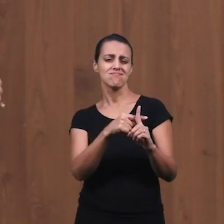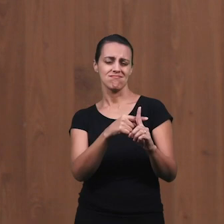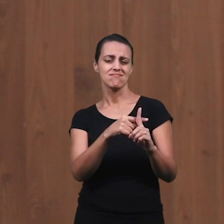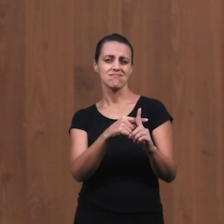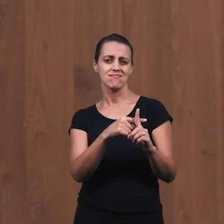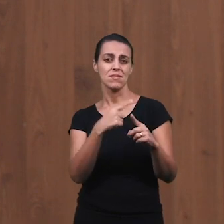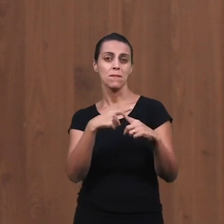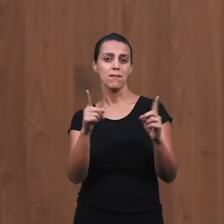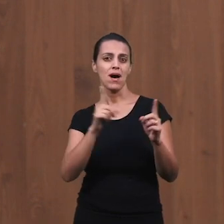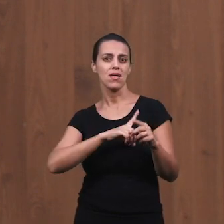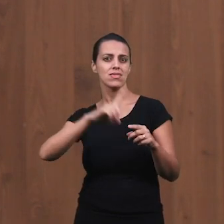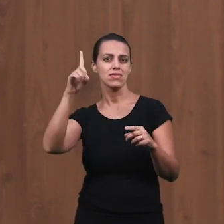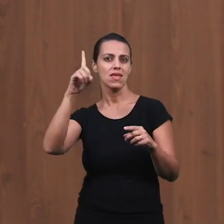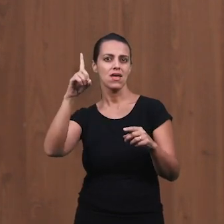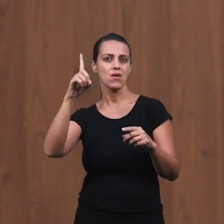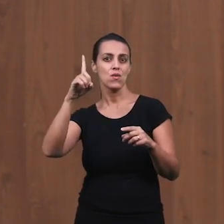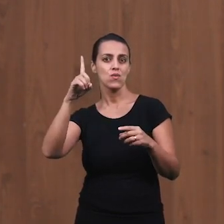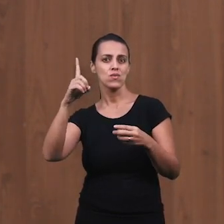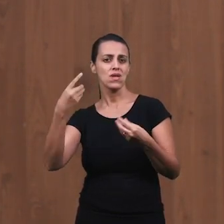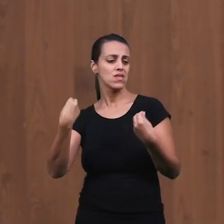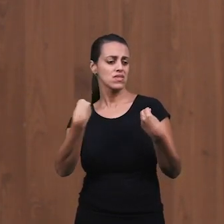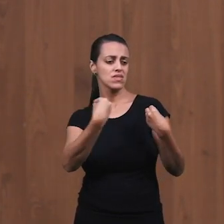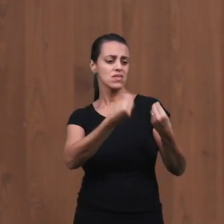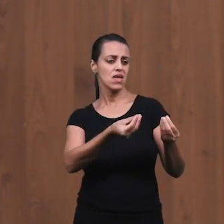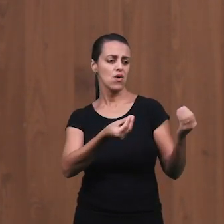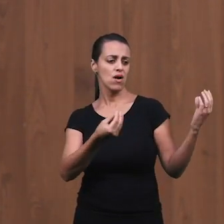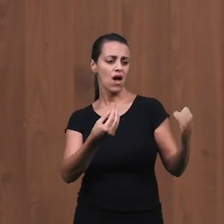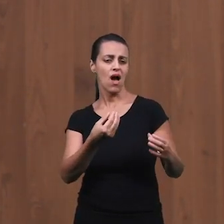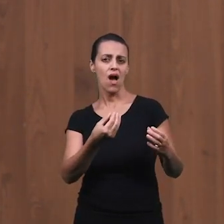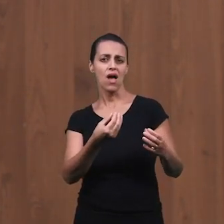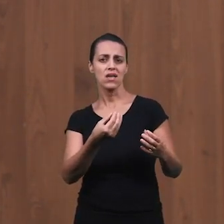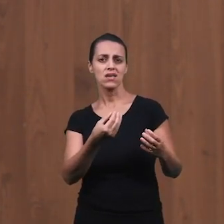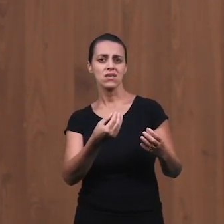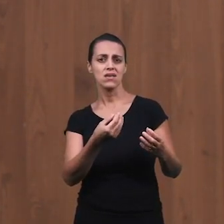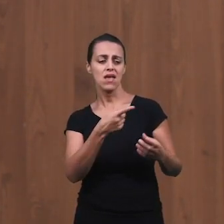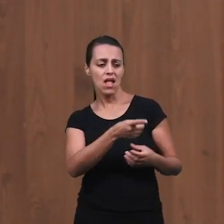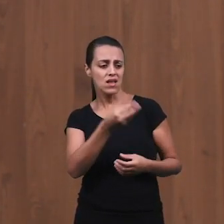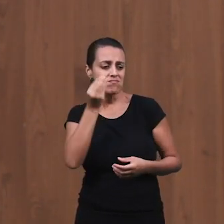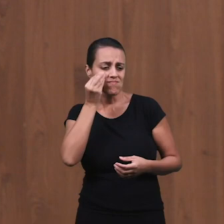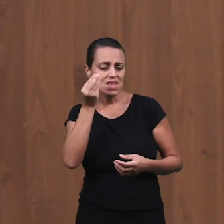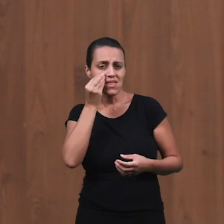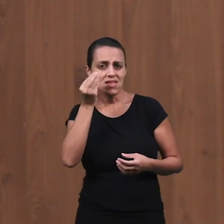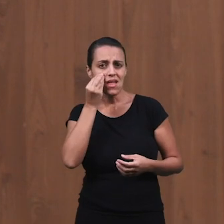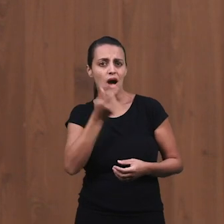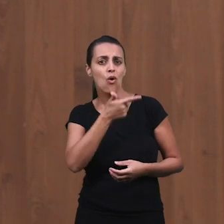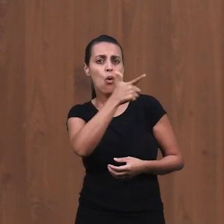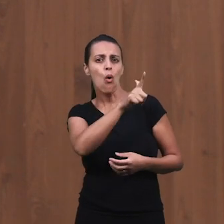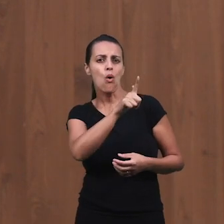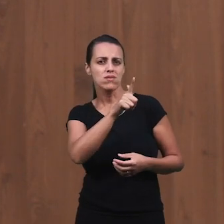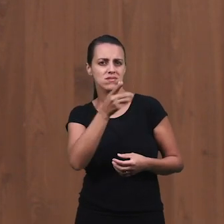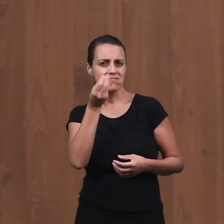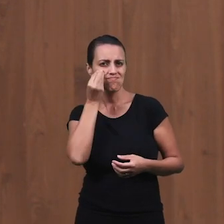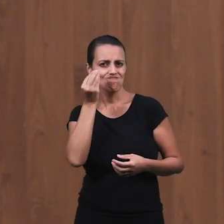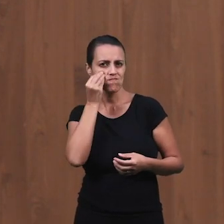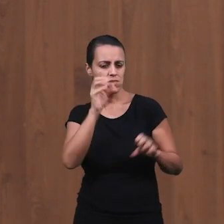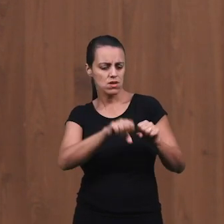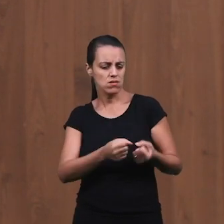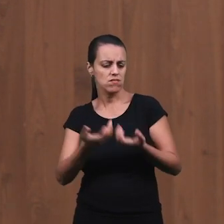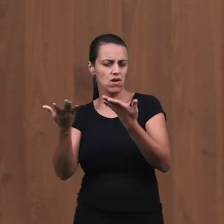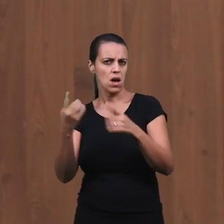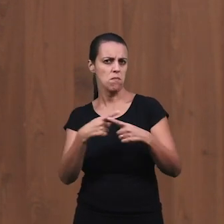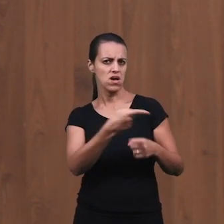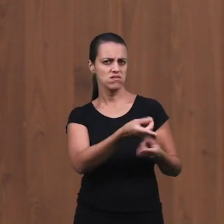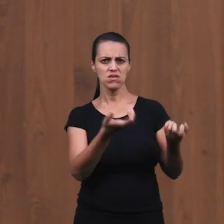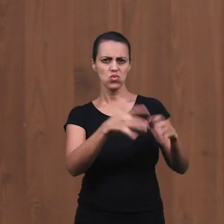Et Dieu, par sa miséricorde, a donné une opportunité à Caïn de faire une offrande agréable au Seigneur. Mais